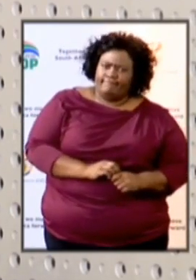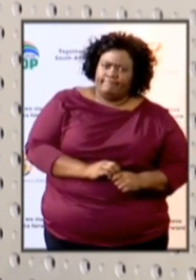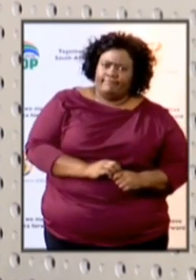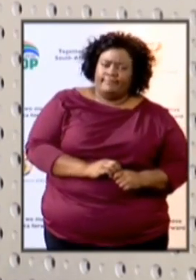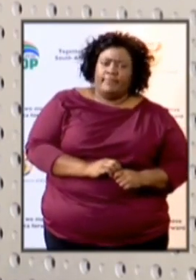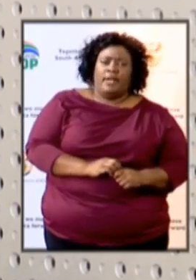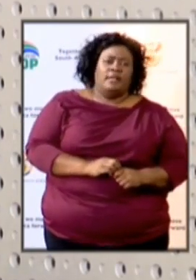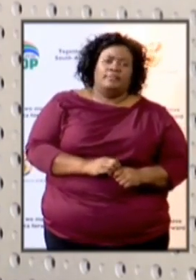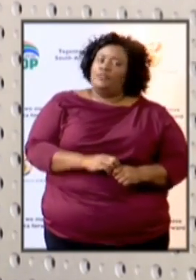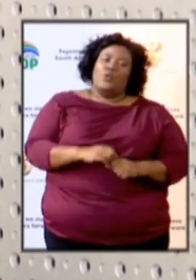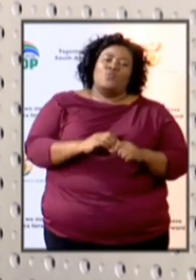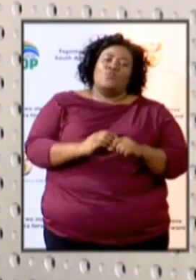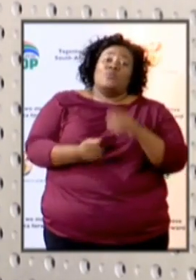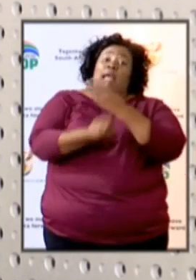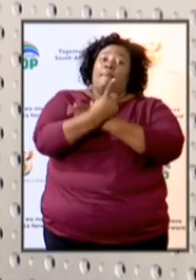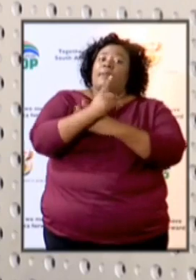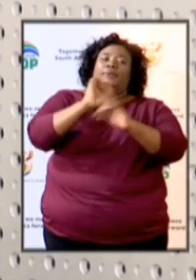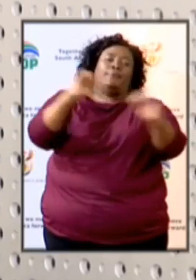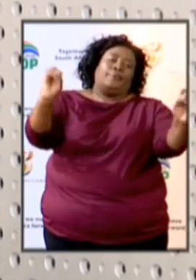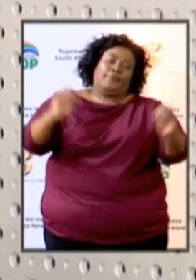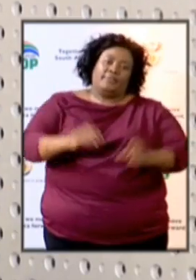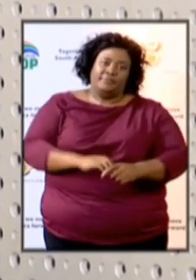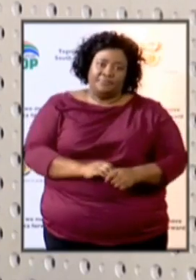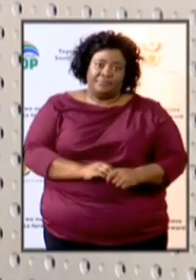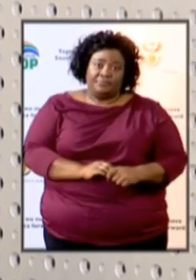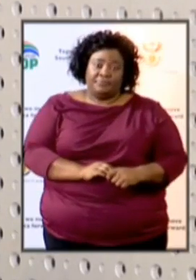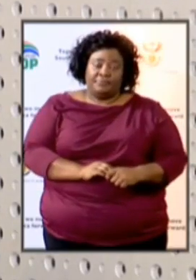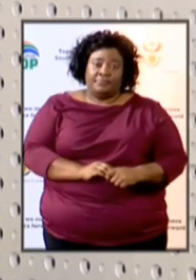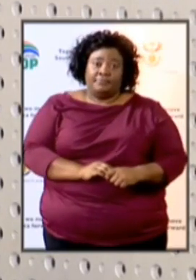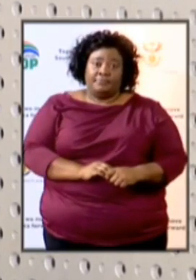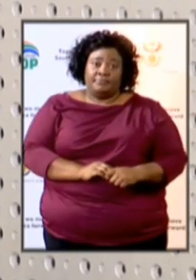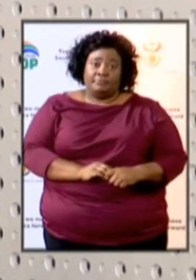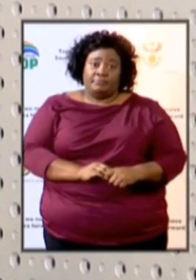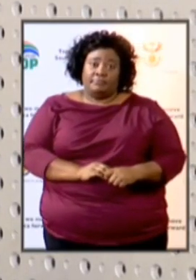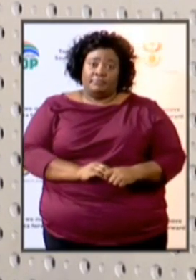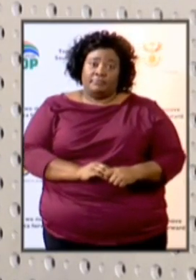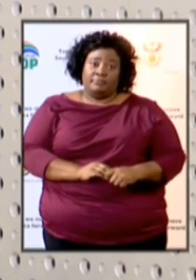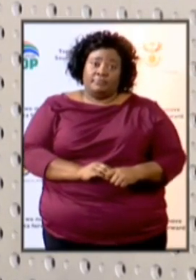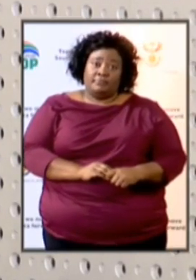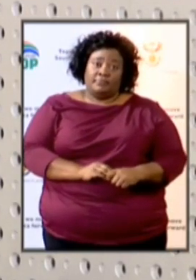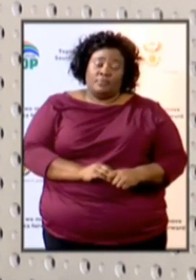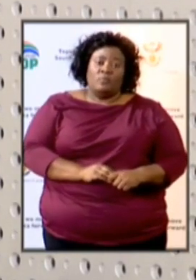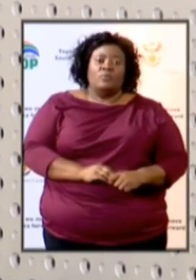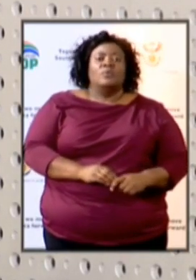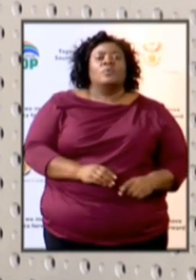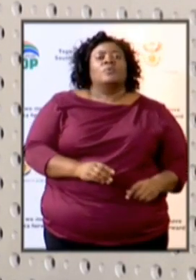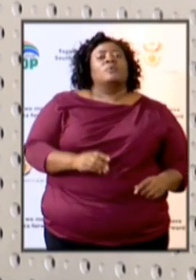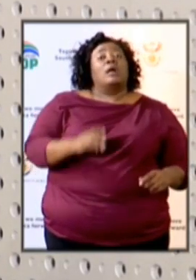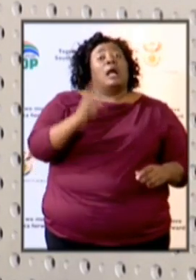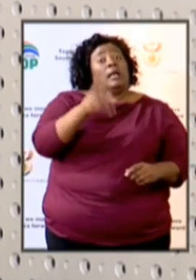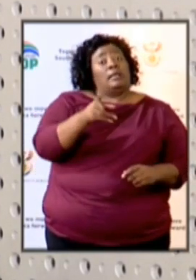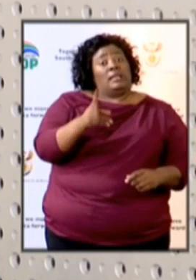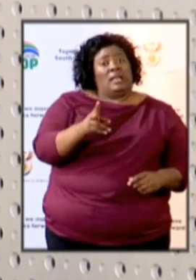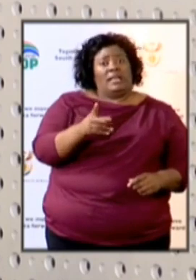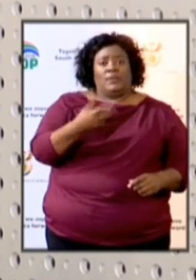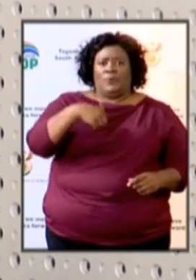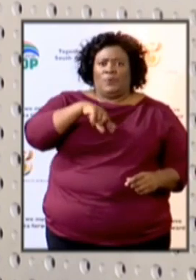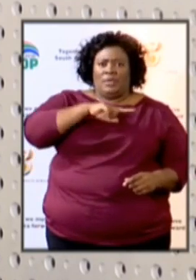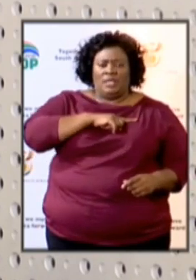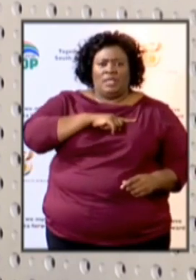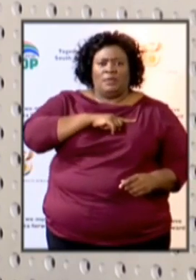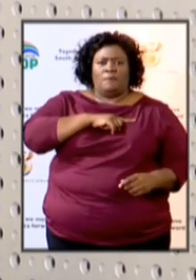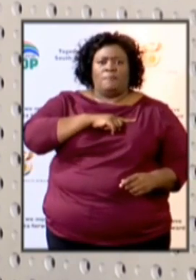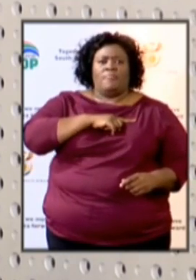ayikeze uba khona leyo nto. Asikeze uhamba futhi